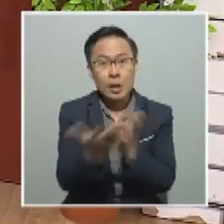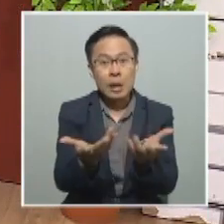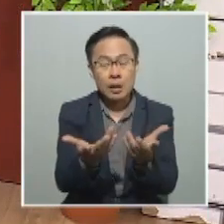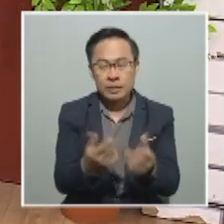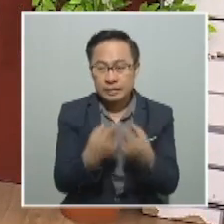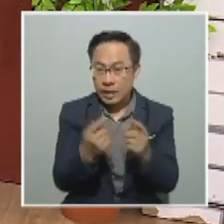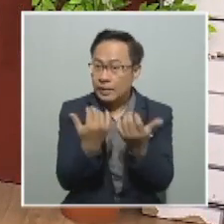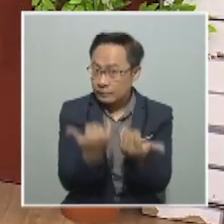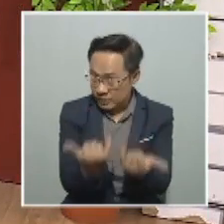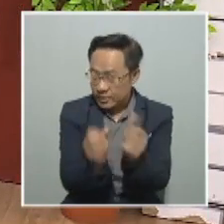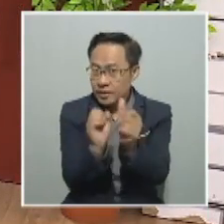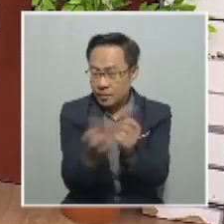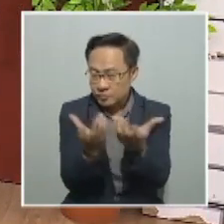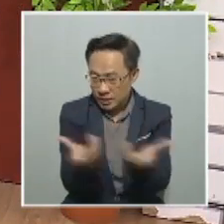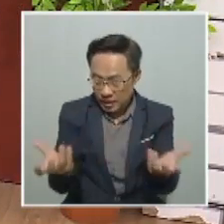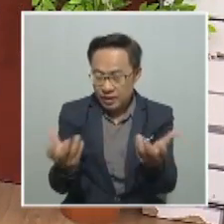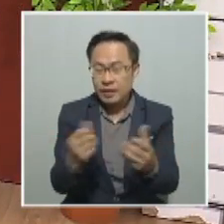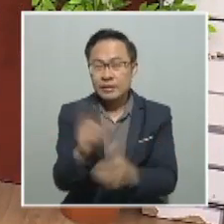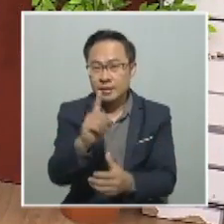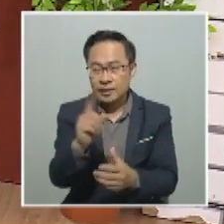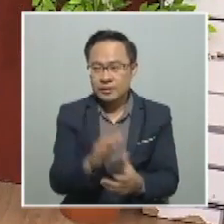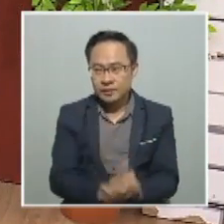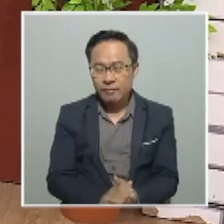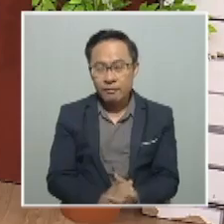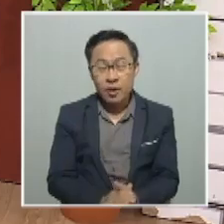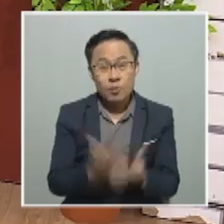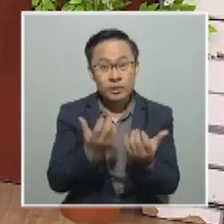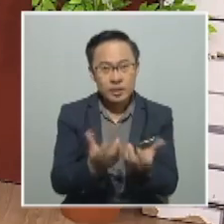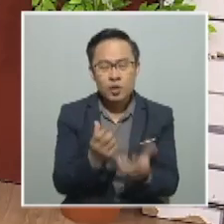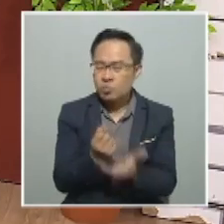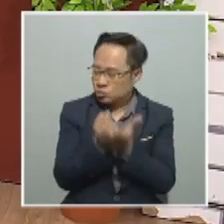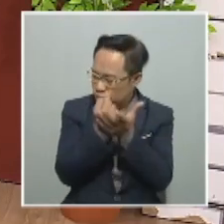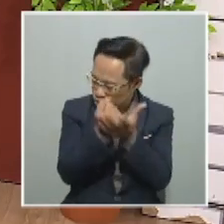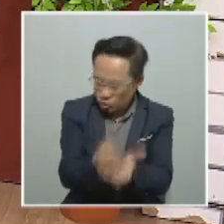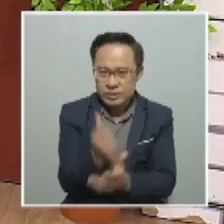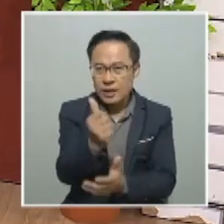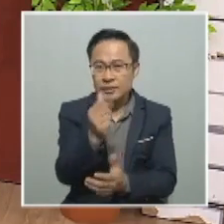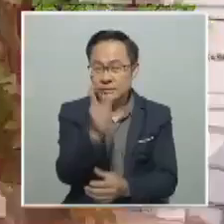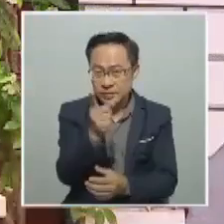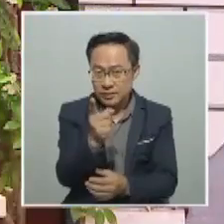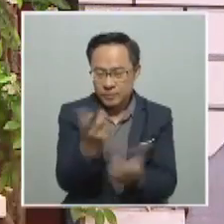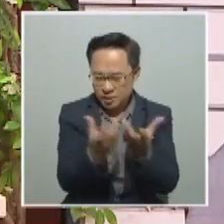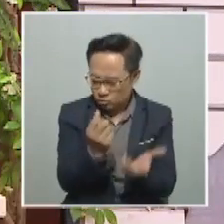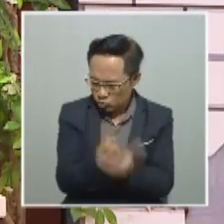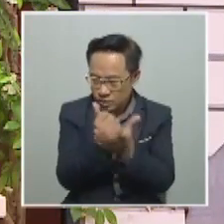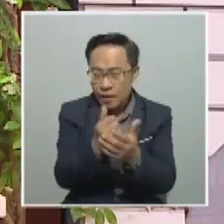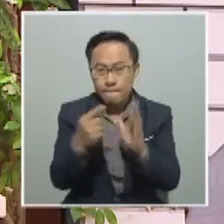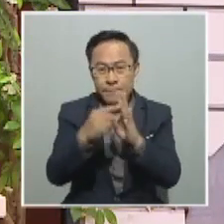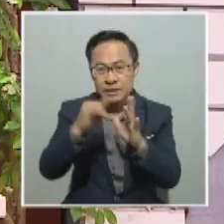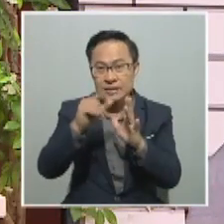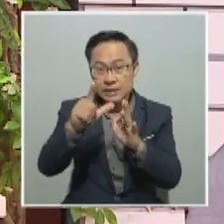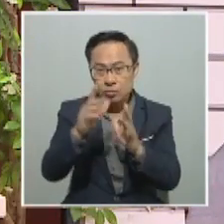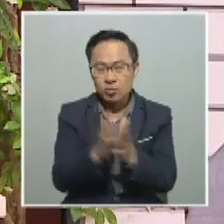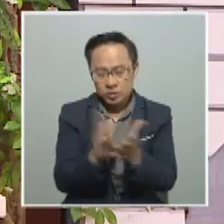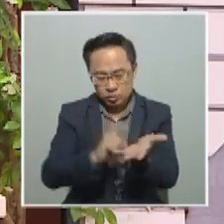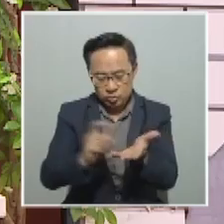ำหรับพี่ป้าแดงจะนำมาแนะนำในวันนี้นะคะขอบอกว่ามันสุดยอดจริงๆเพราะว่าเป็นเจลเป็นสเ